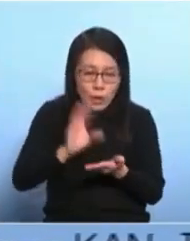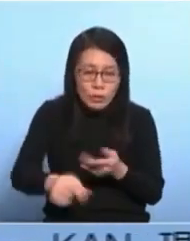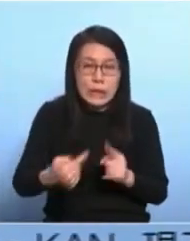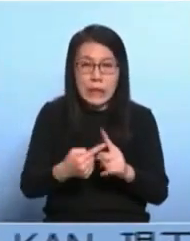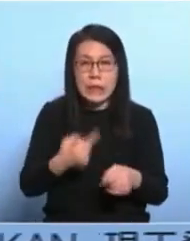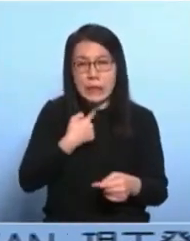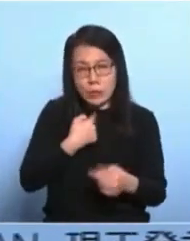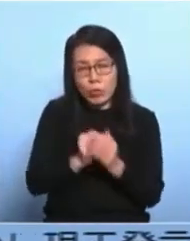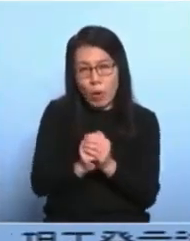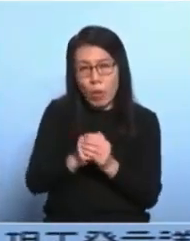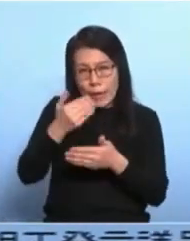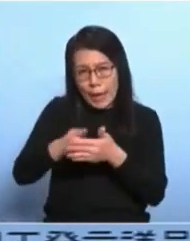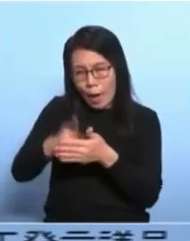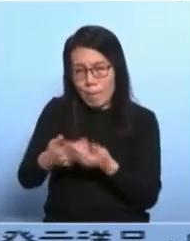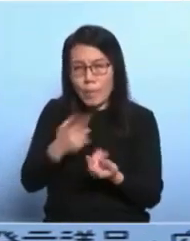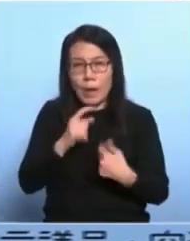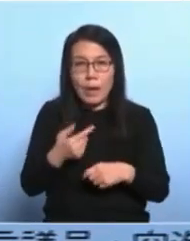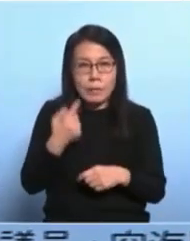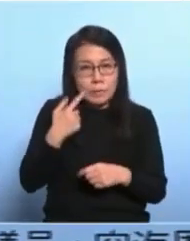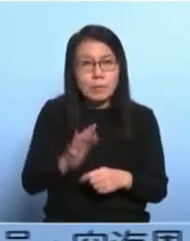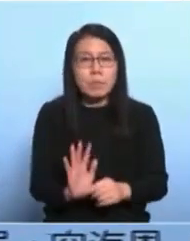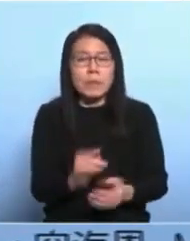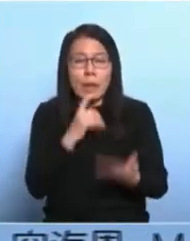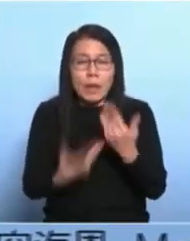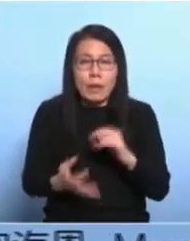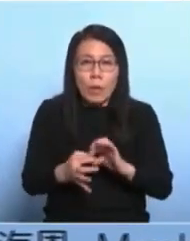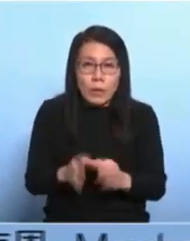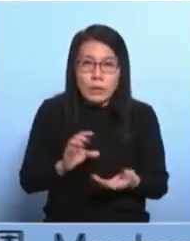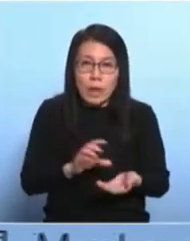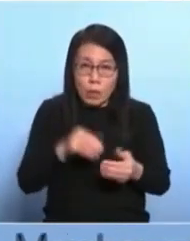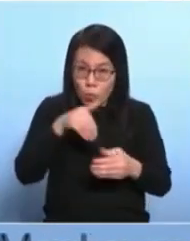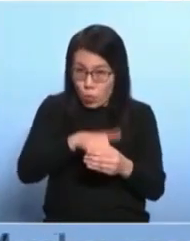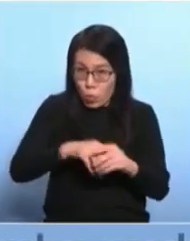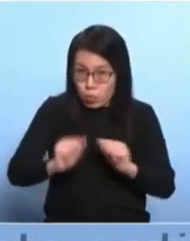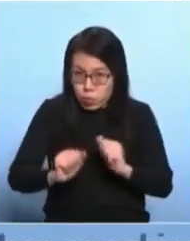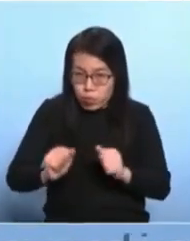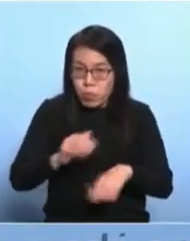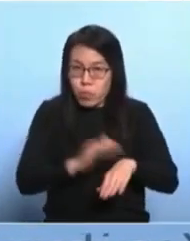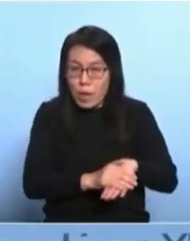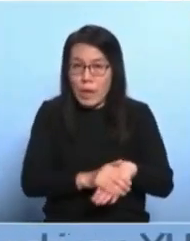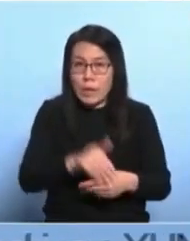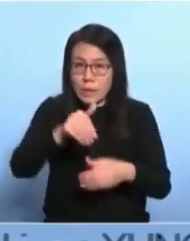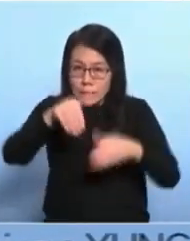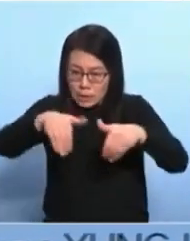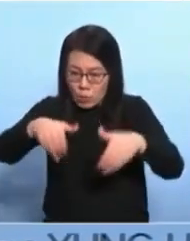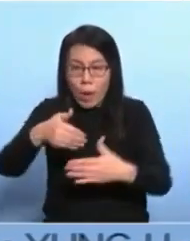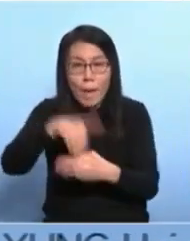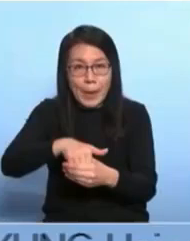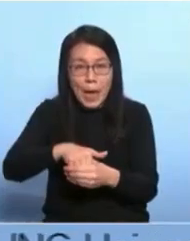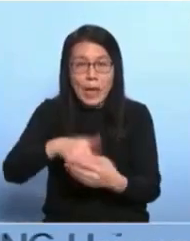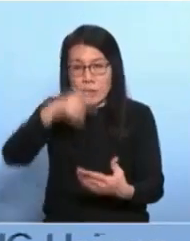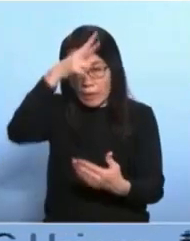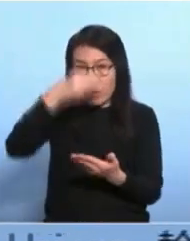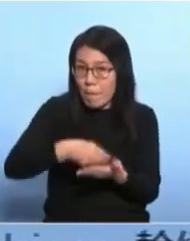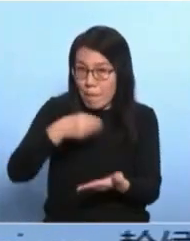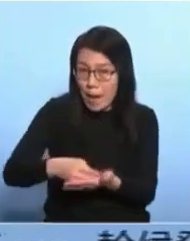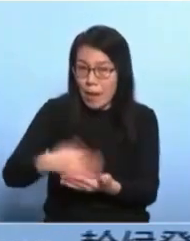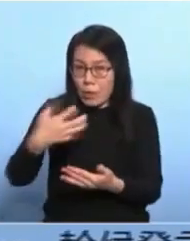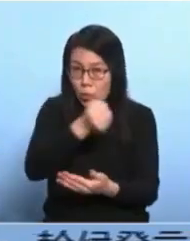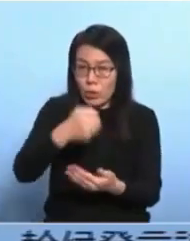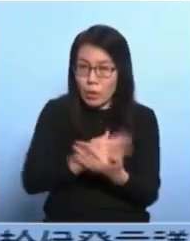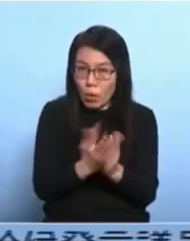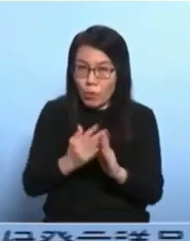要求、持股比例、行業准入等限制，取消他們在招標、投標、政府採購和權益保護等